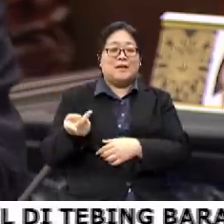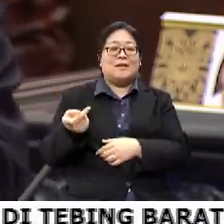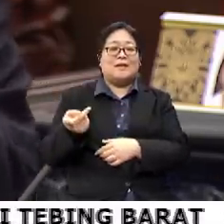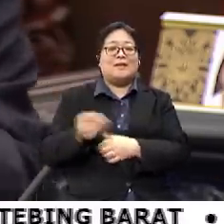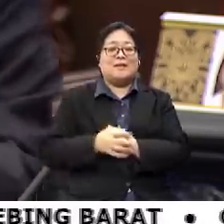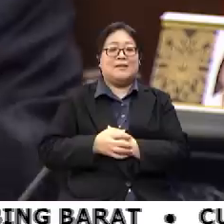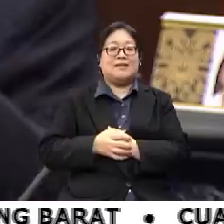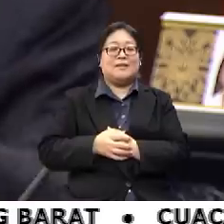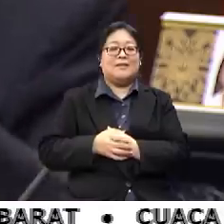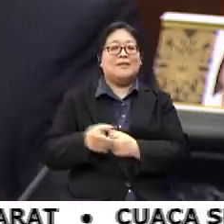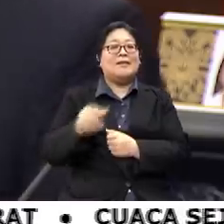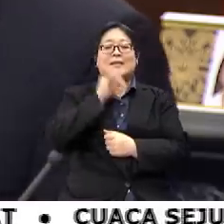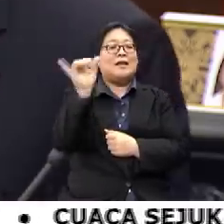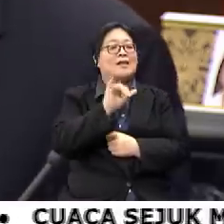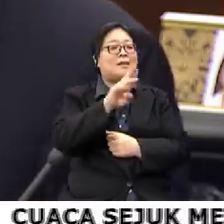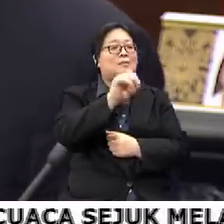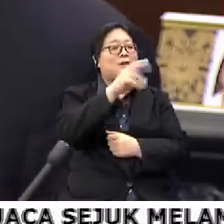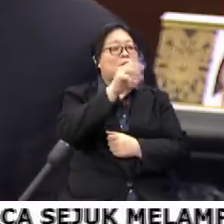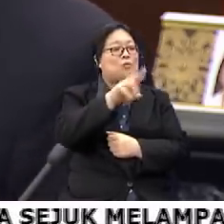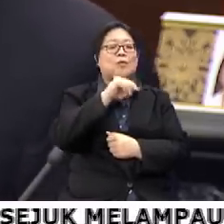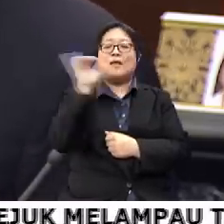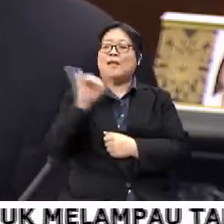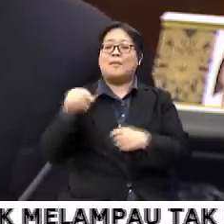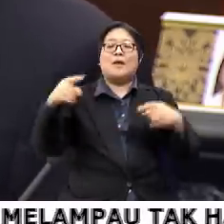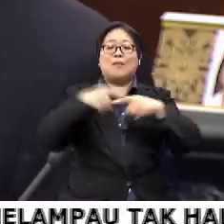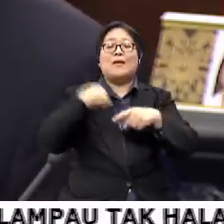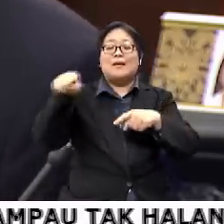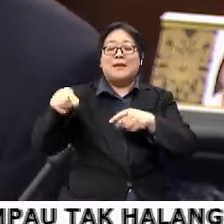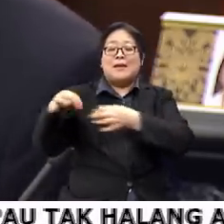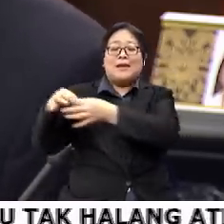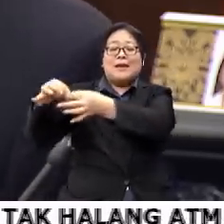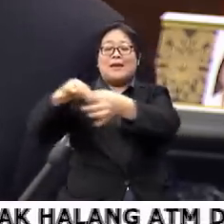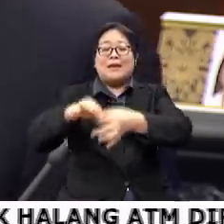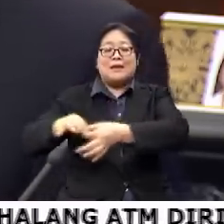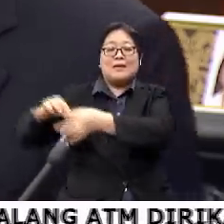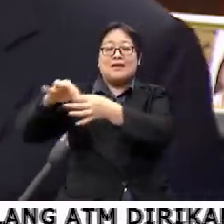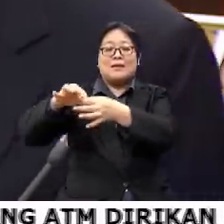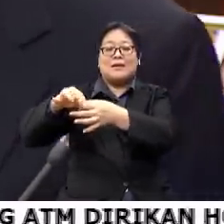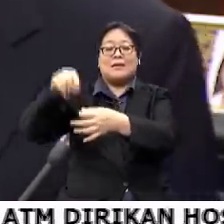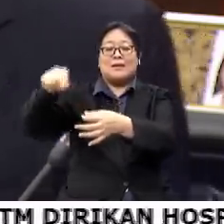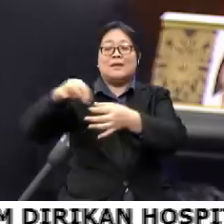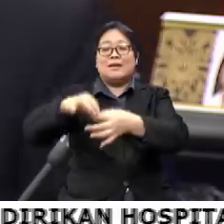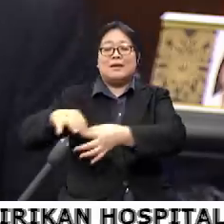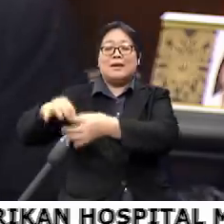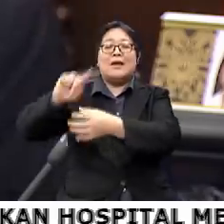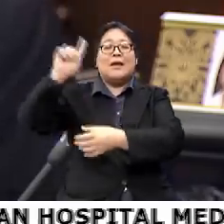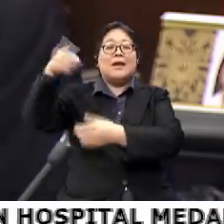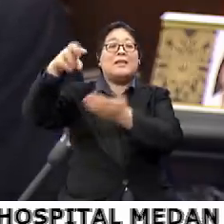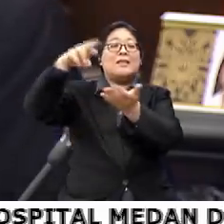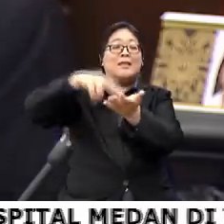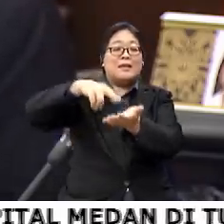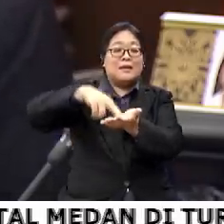kita katakan seumpama Bersatu, seumpama UMNO. Dia gabungan-gabungan parti. Dan parti ini hanya